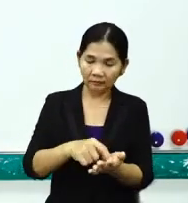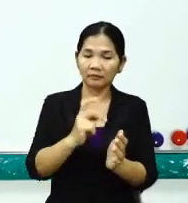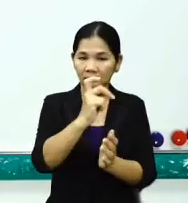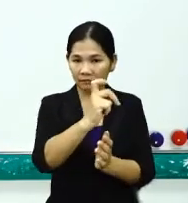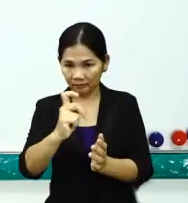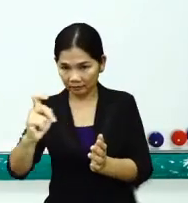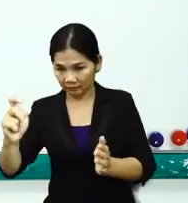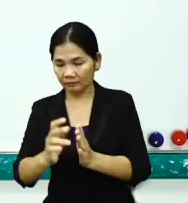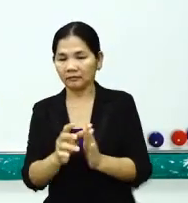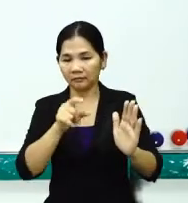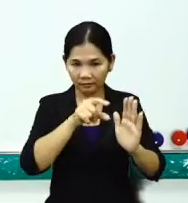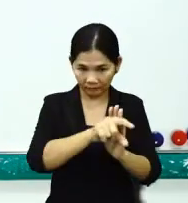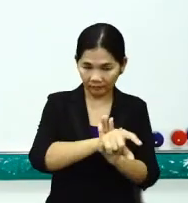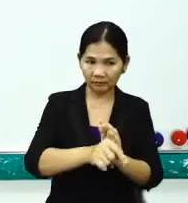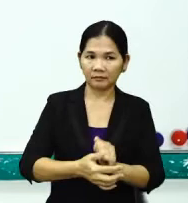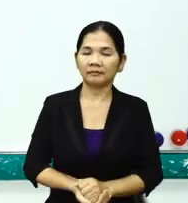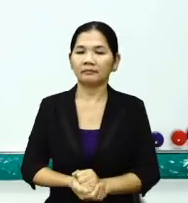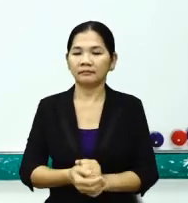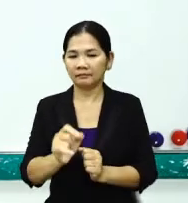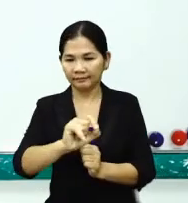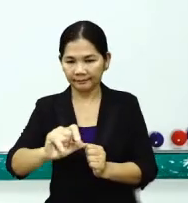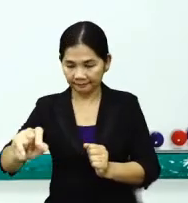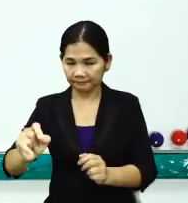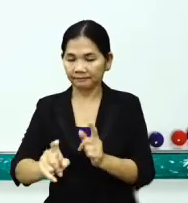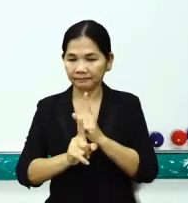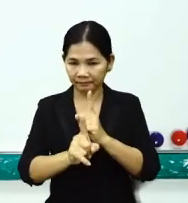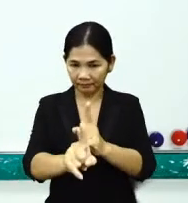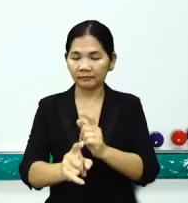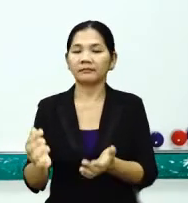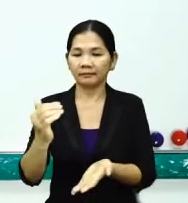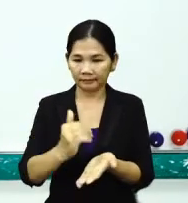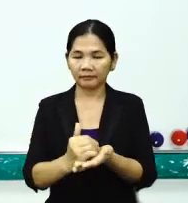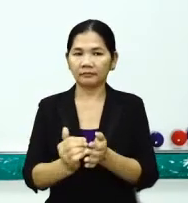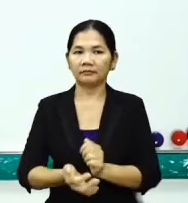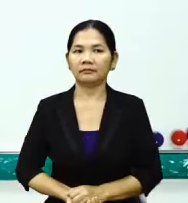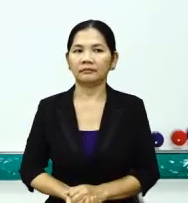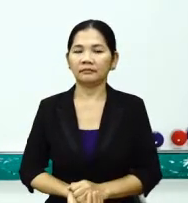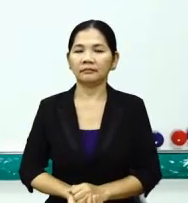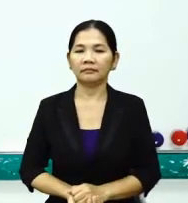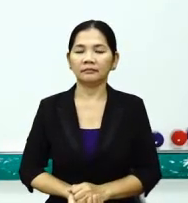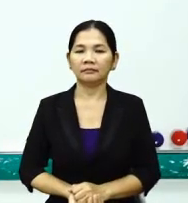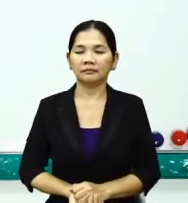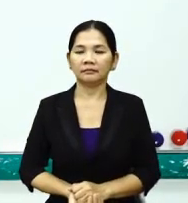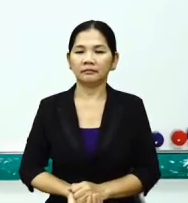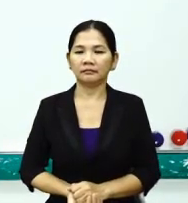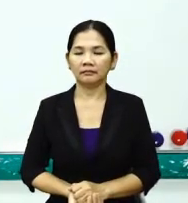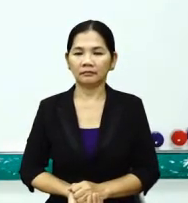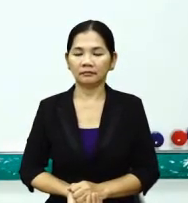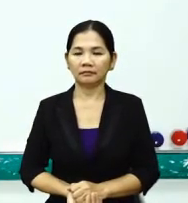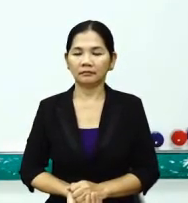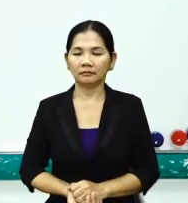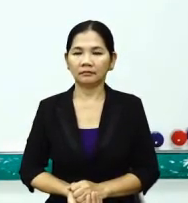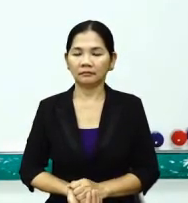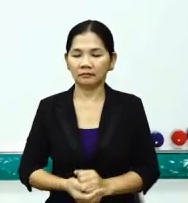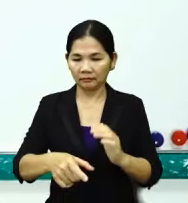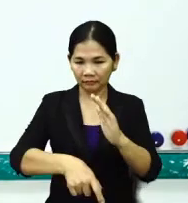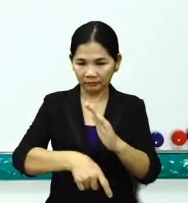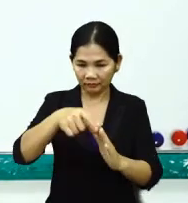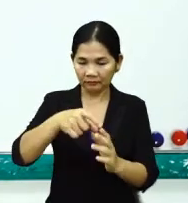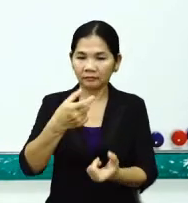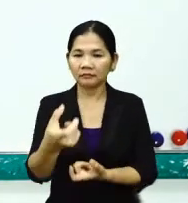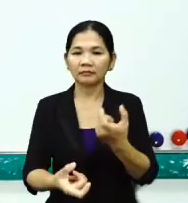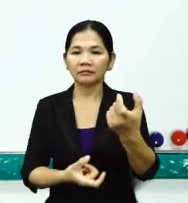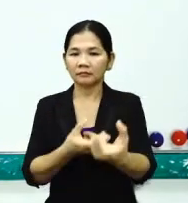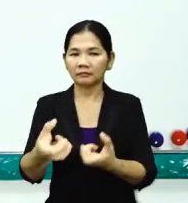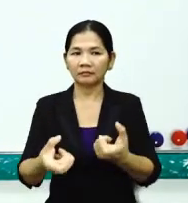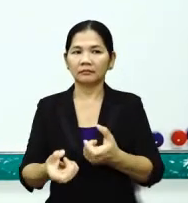tốt vô vị trí chùm nón chương này ca sẽ xây tầm ăn được bao nhiêu mà đón tiền này con nhé ta ca lụ